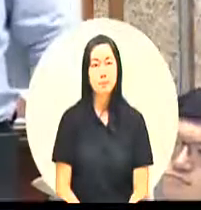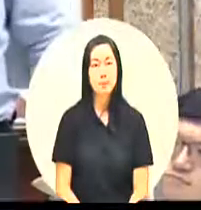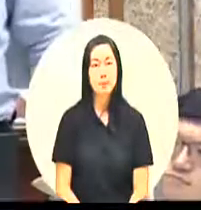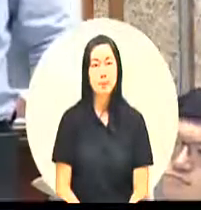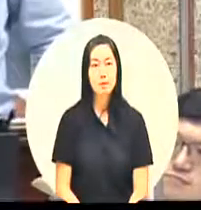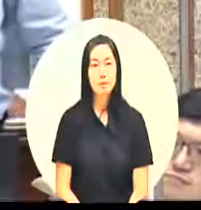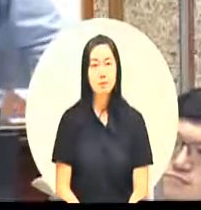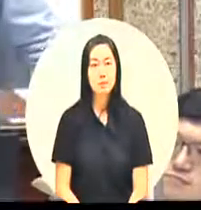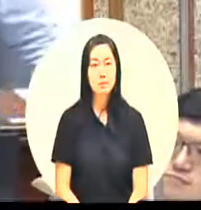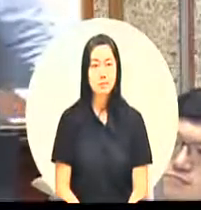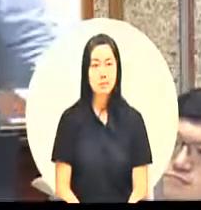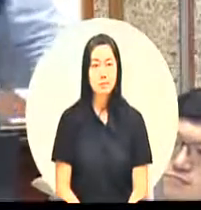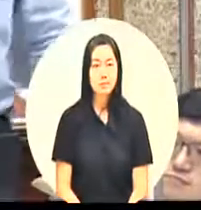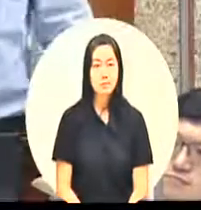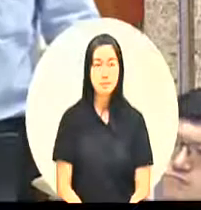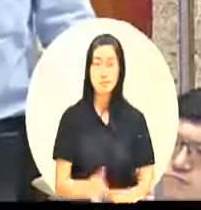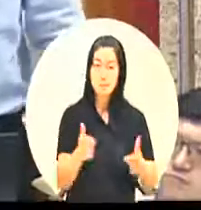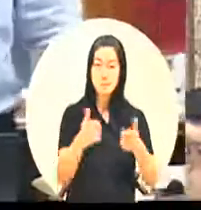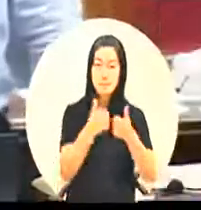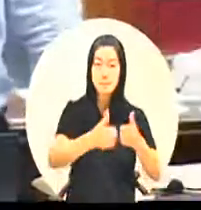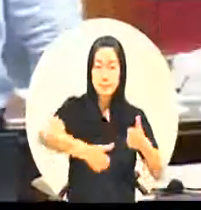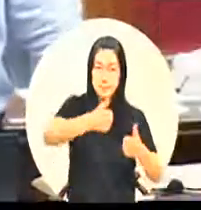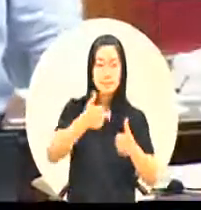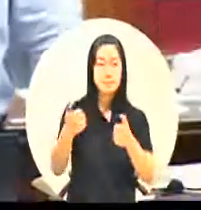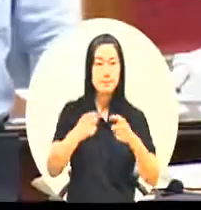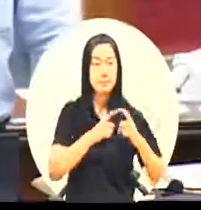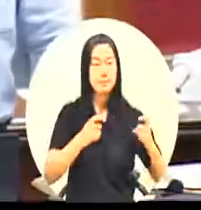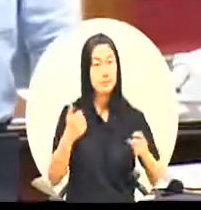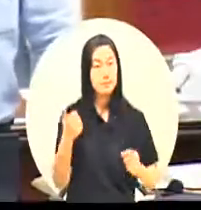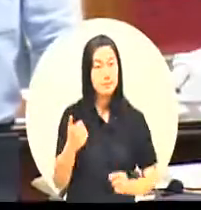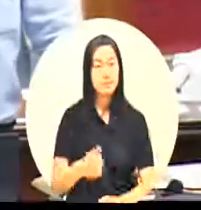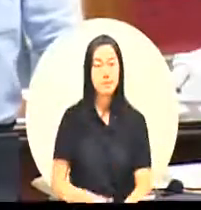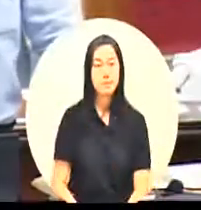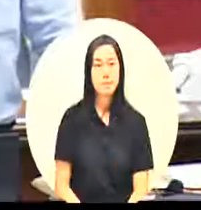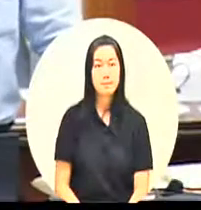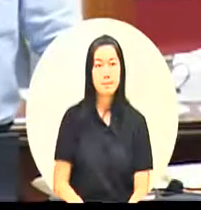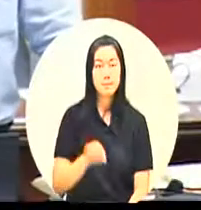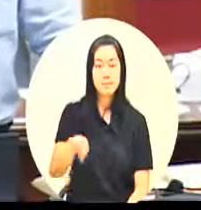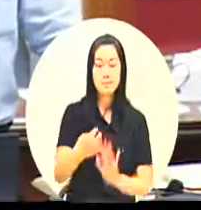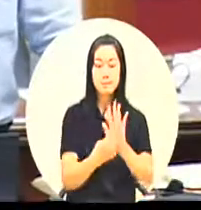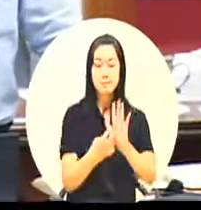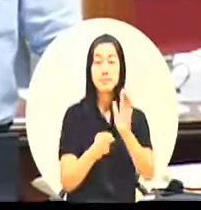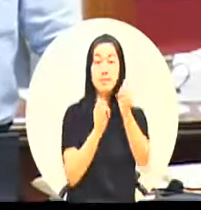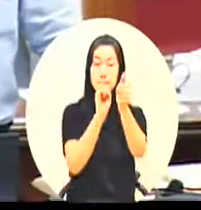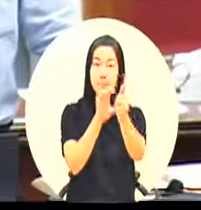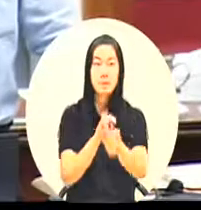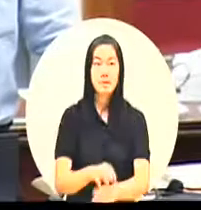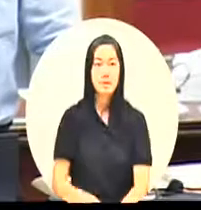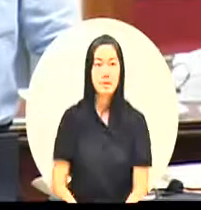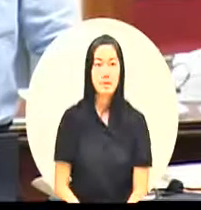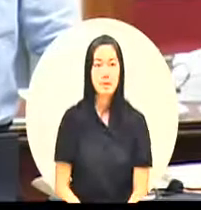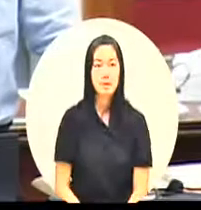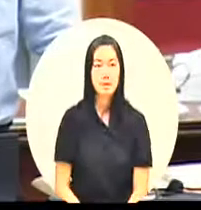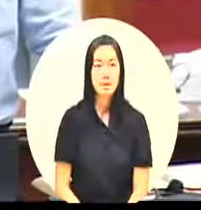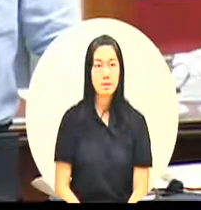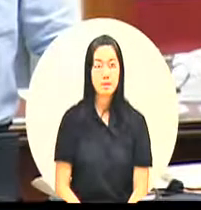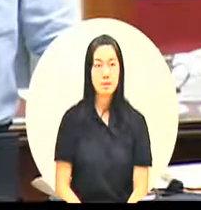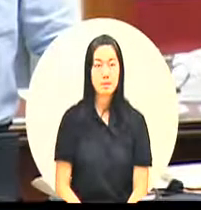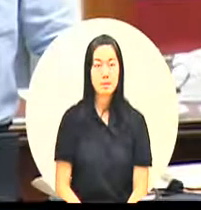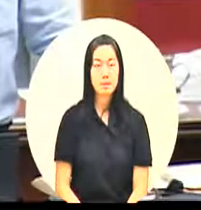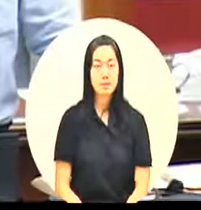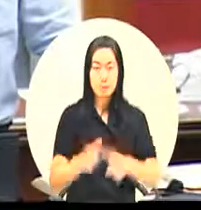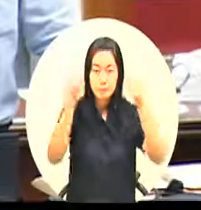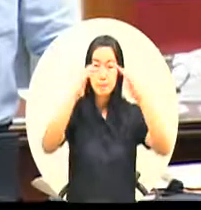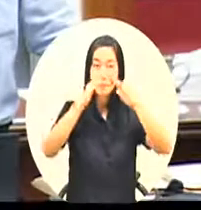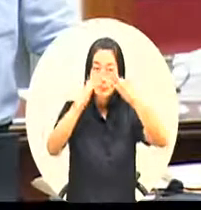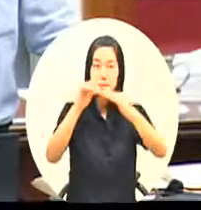答。 谢谢议长，谢谢郭议员，在这里跟郭议员报告一下，那么高雄市我们